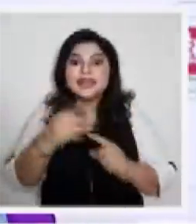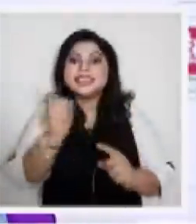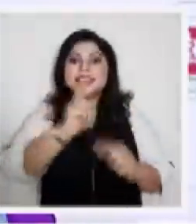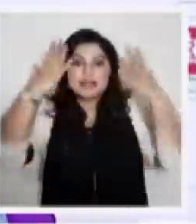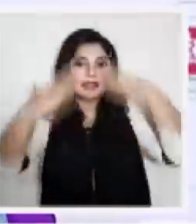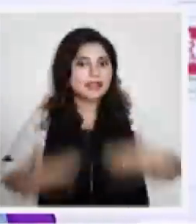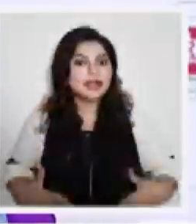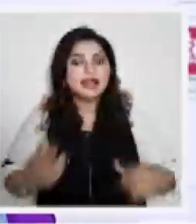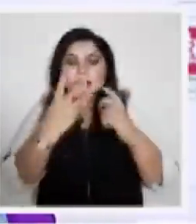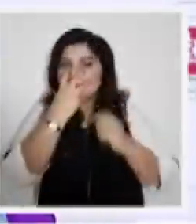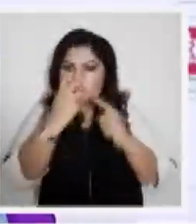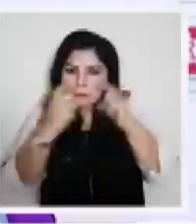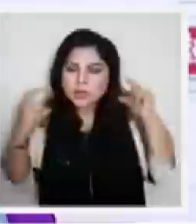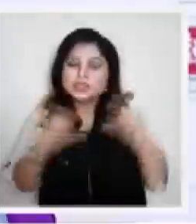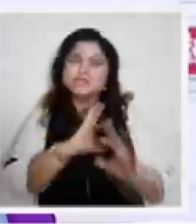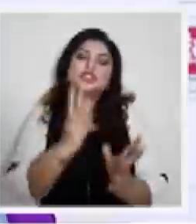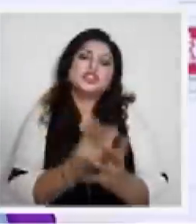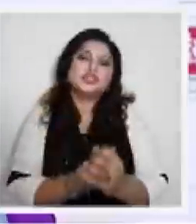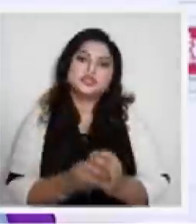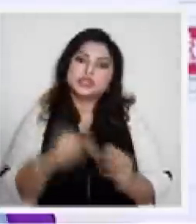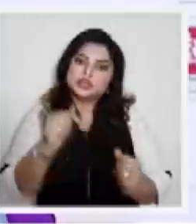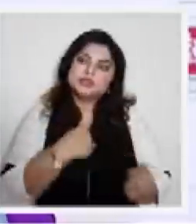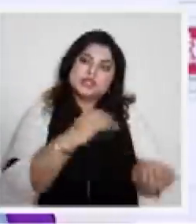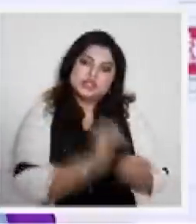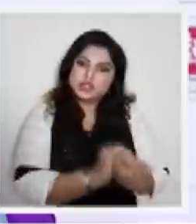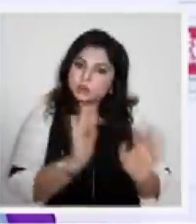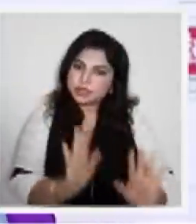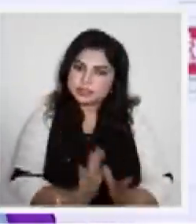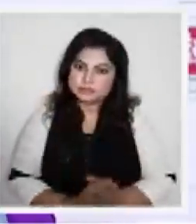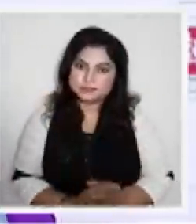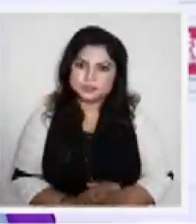64,58,917। ব্যক্তিগত সুরক্ষা সামগ্রী বা PPE